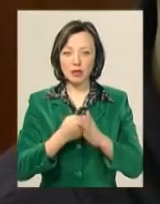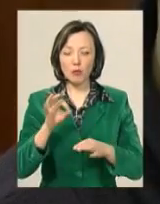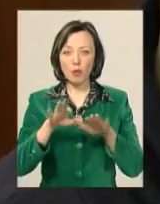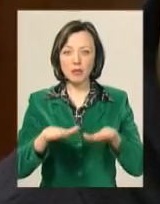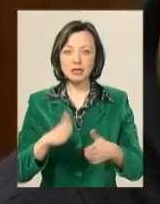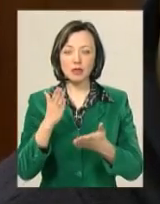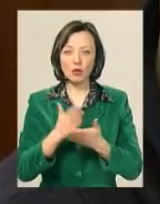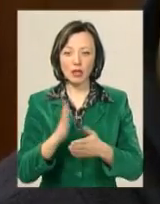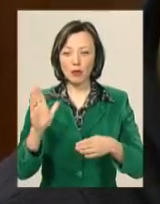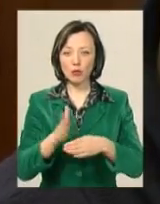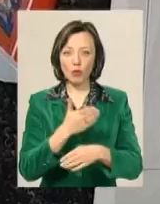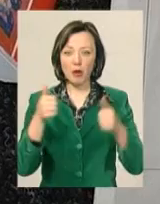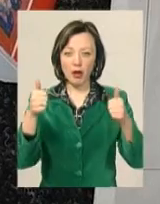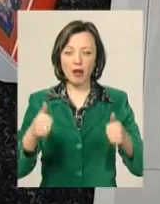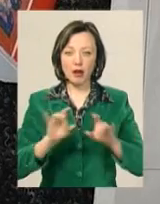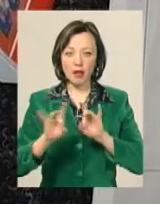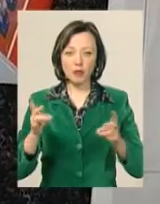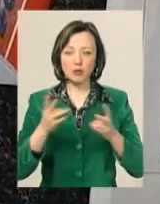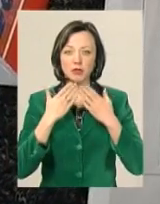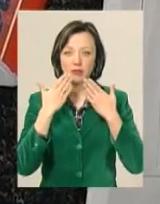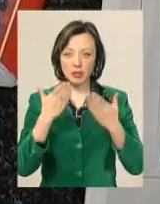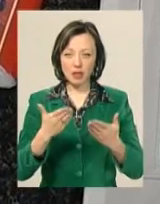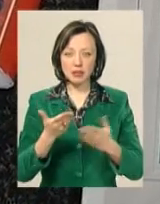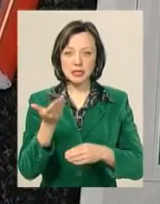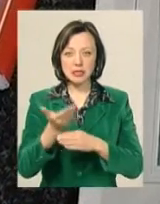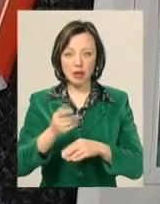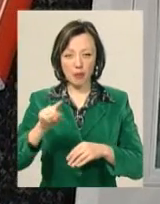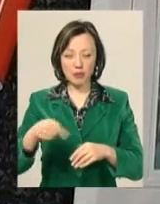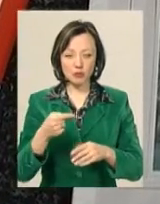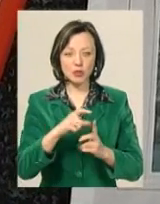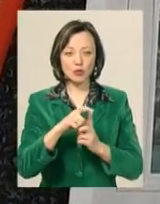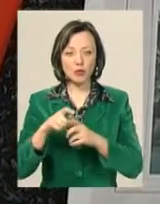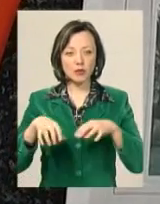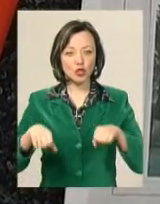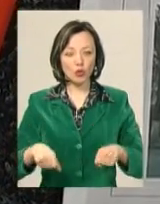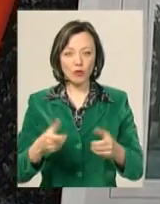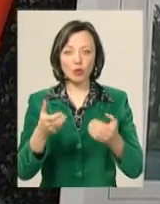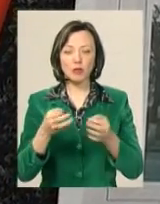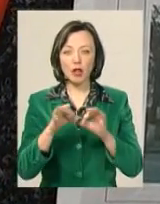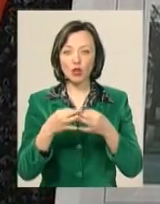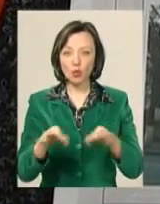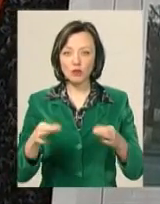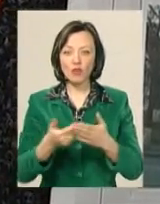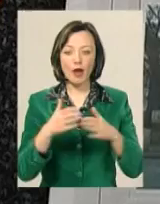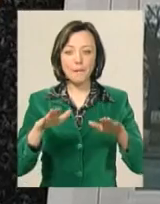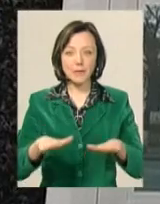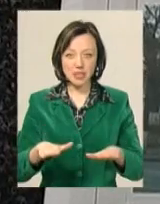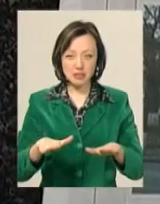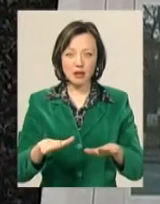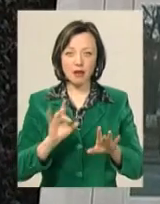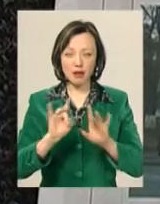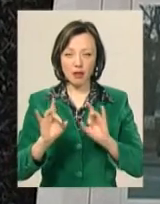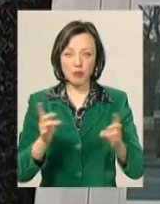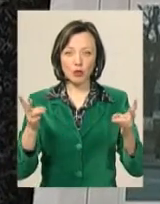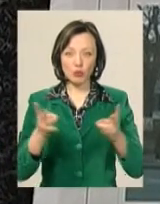місце знаходження демонтованого бігборду, потрібно звертатися із запитом. За словами чиновника, для отримання дозволу на нове місце для конструкції